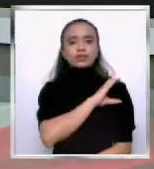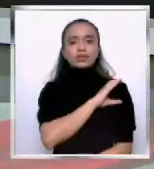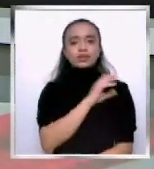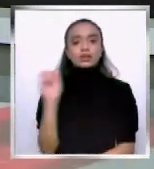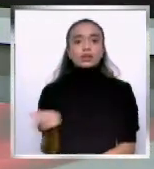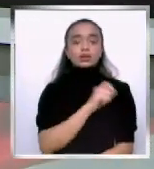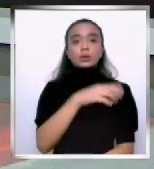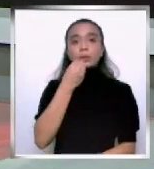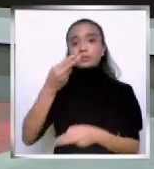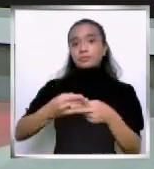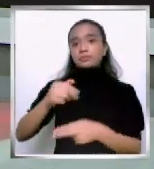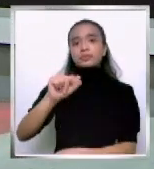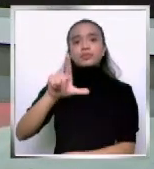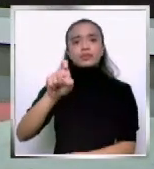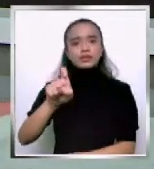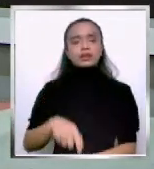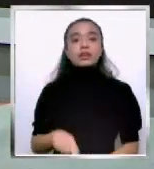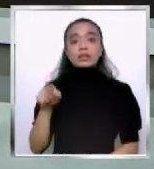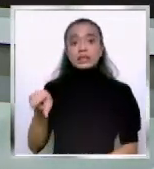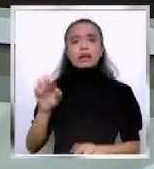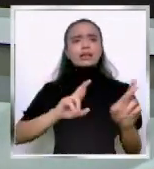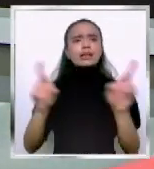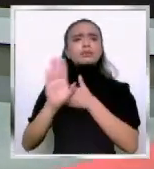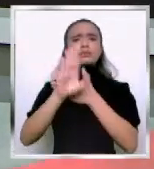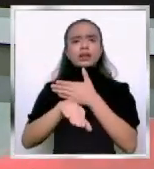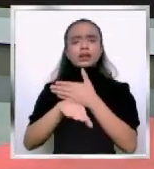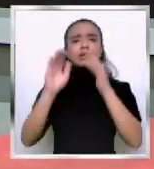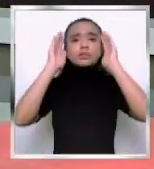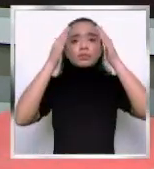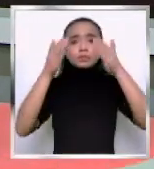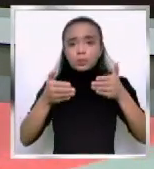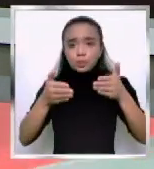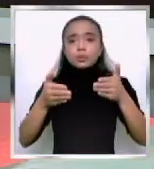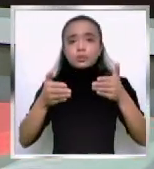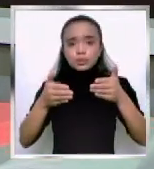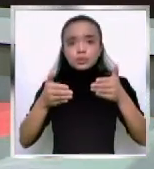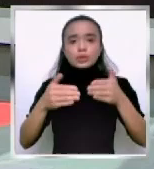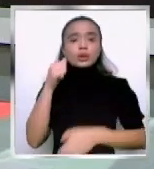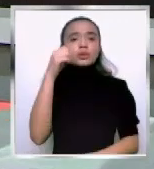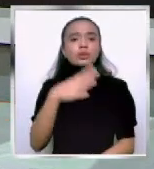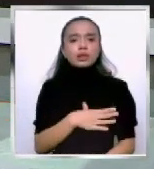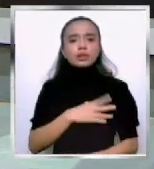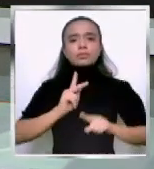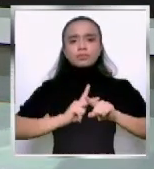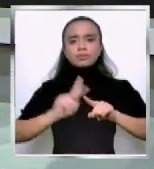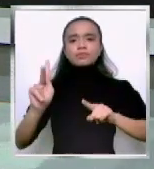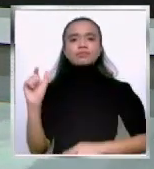Alex Iala handa nang bumalik at ituon ang atensyon sa mundo ng women's professional